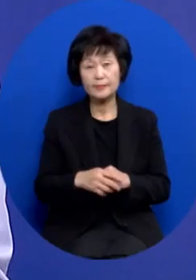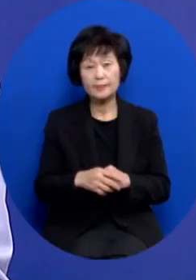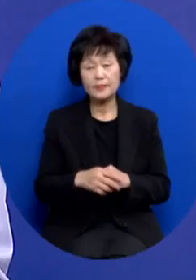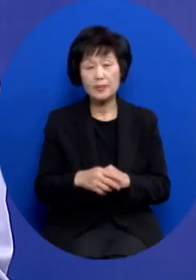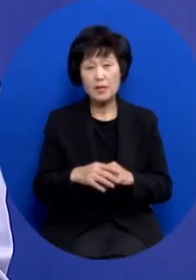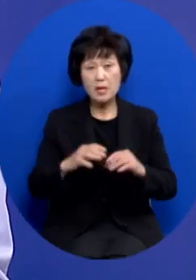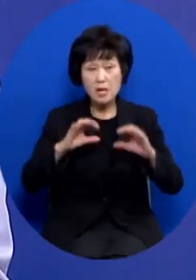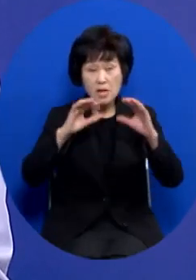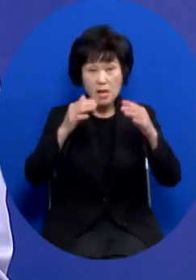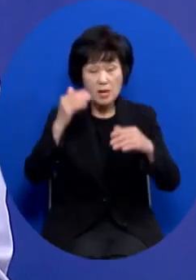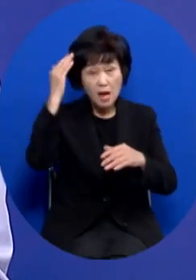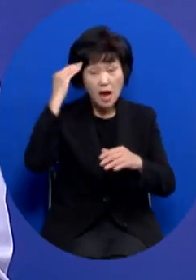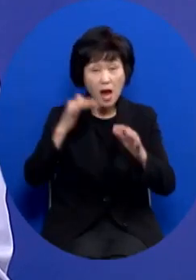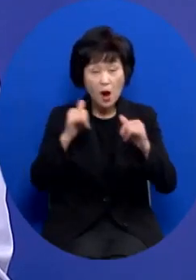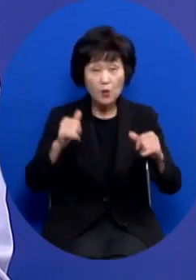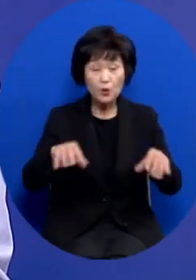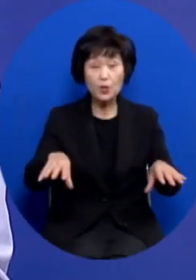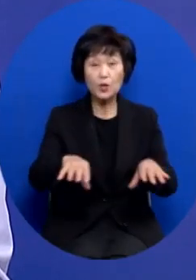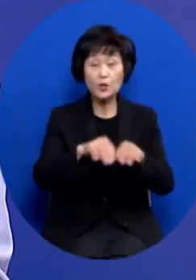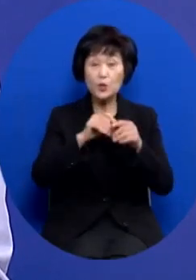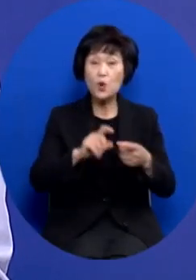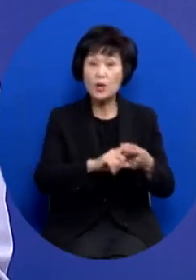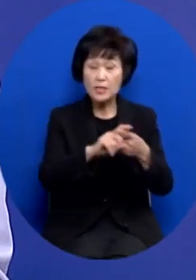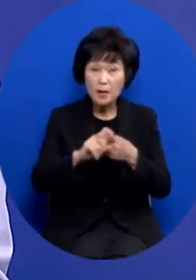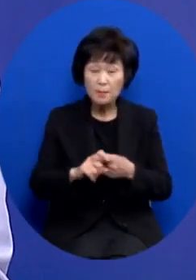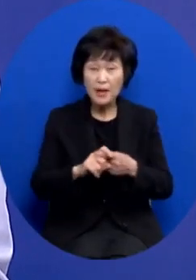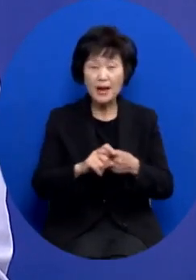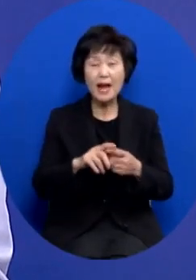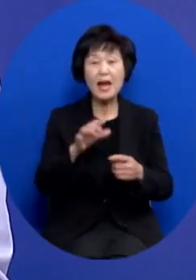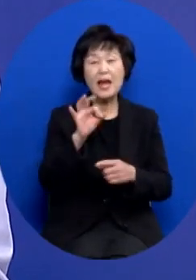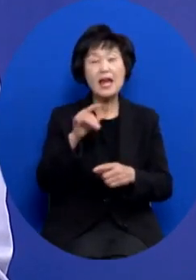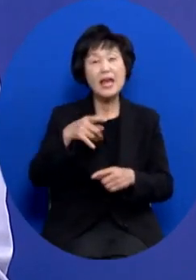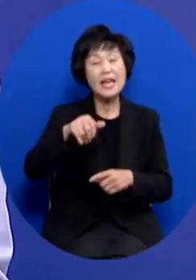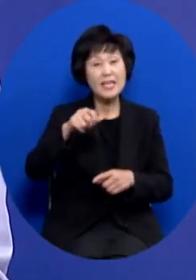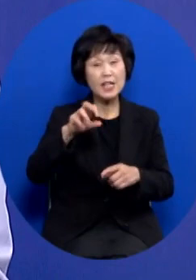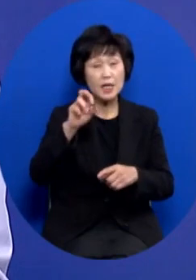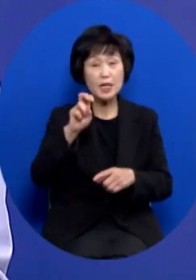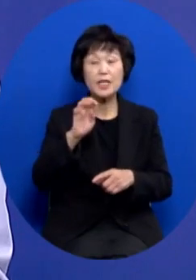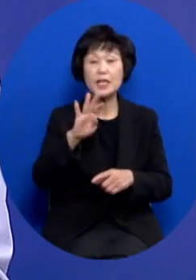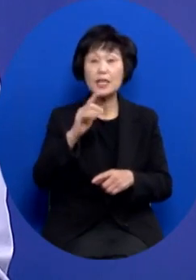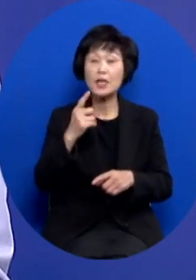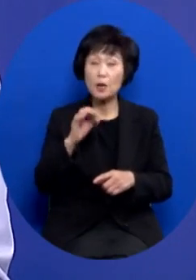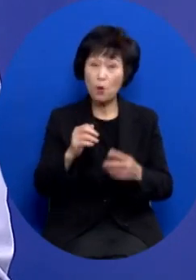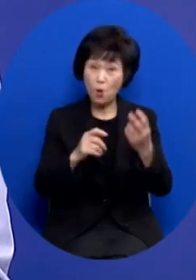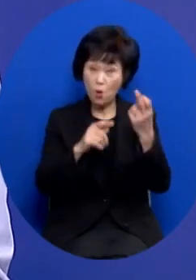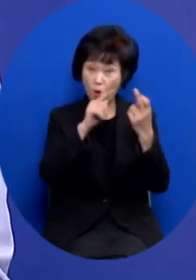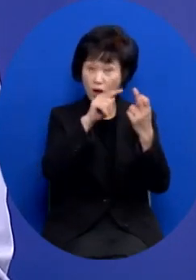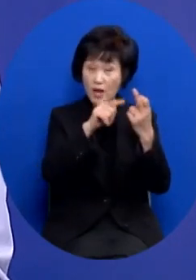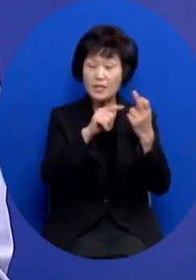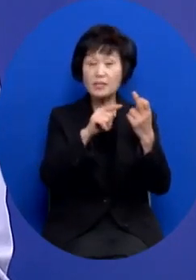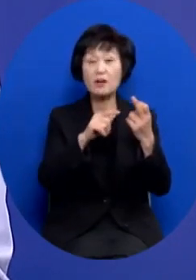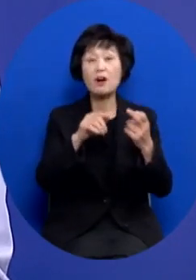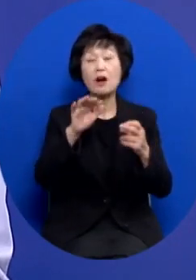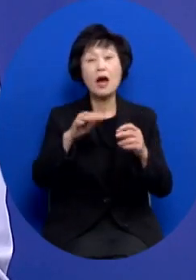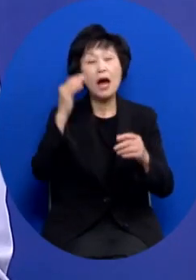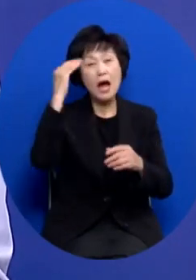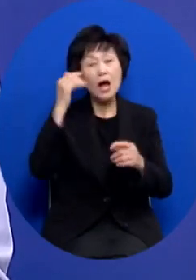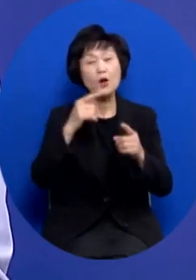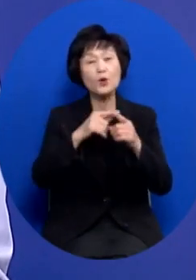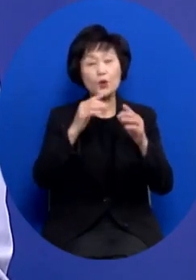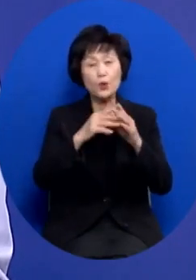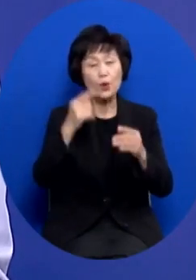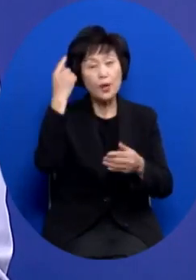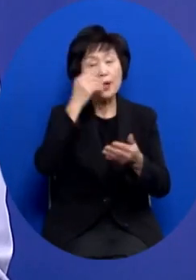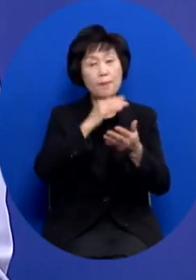세계 한국인 기독교 총연합회가 애기봉 전망대에서 2023년 신년 하례 예배와 한국교회 화요